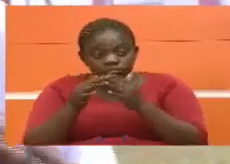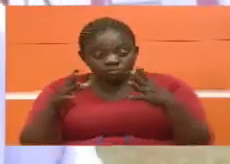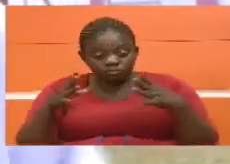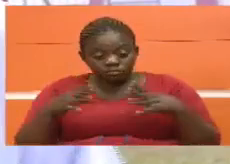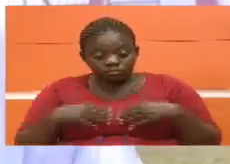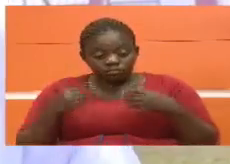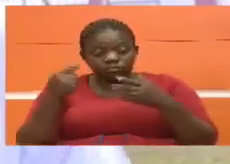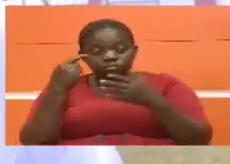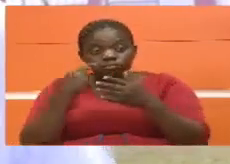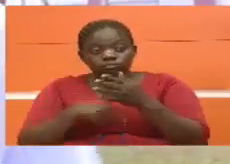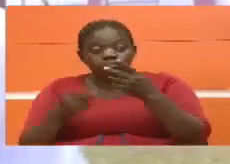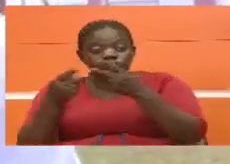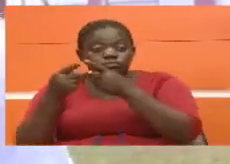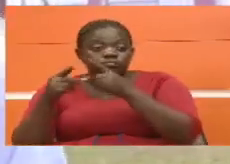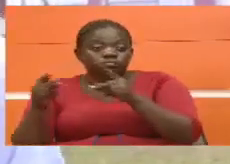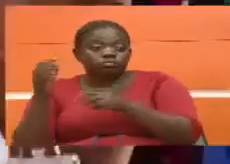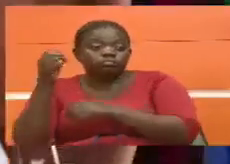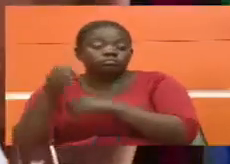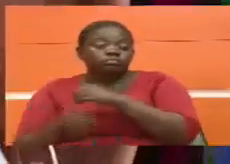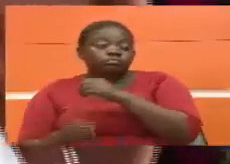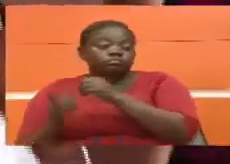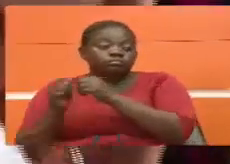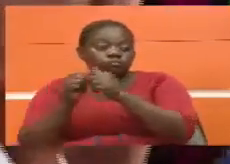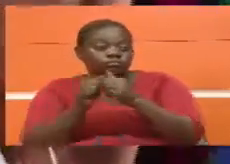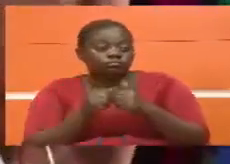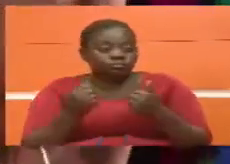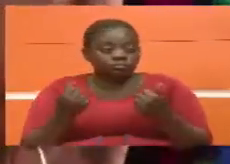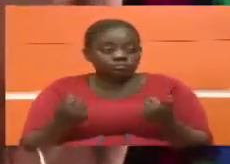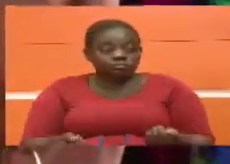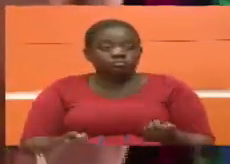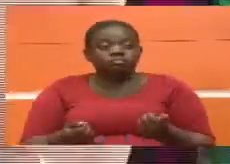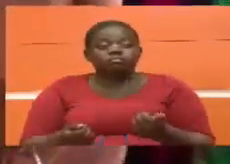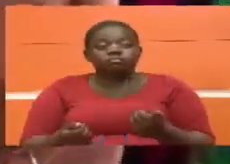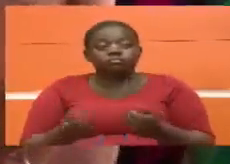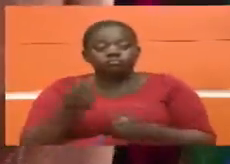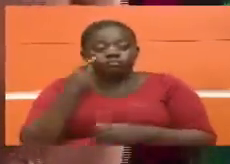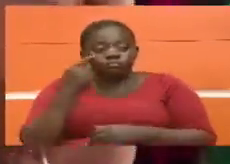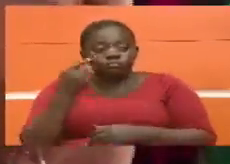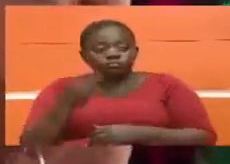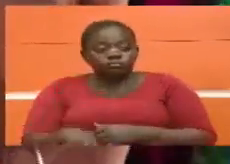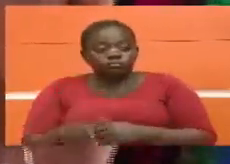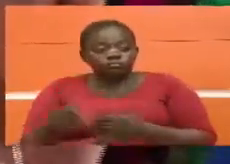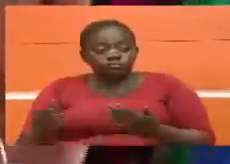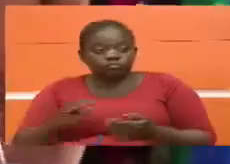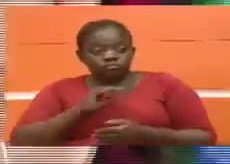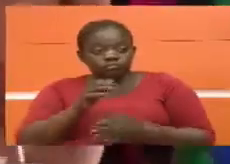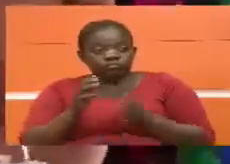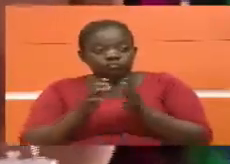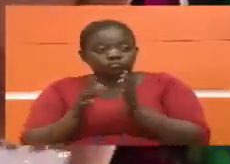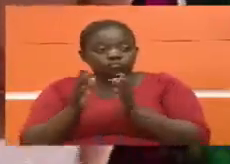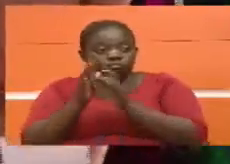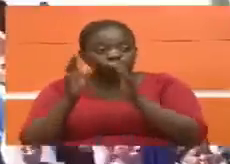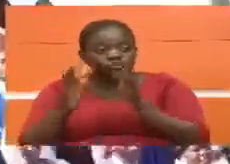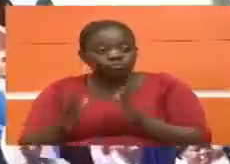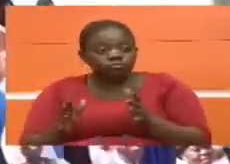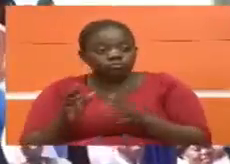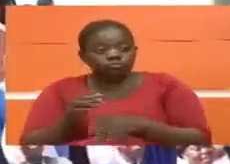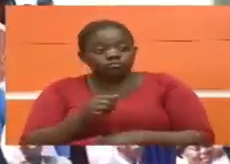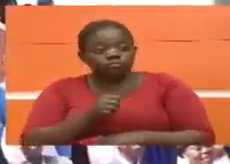kye yatandika amalirize nakyo. Okusinda ku Dadesi Kiraga akulira ekibiina ky'abakyala abakristaayo olabirizi bwe Namirembe